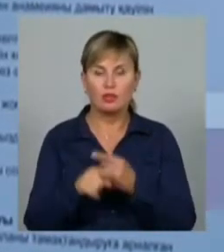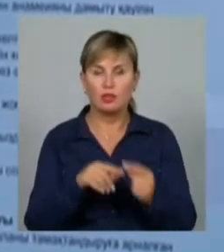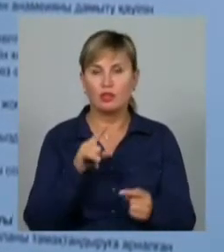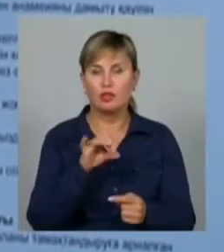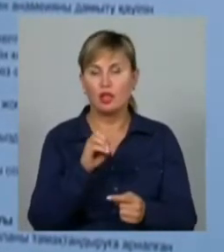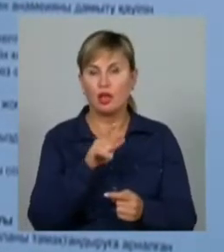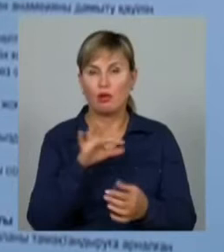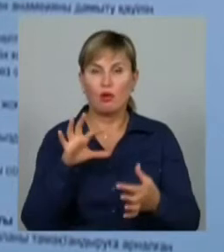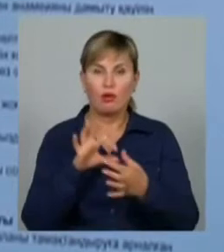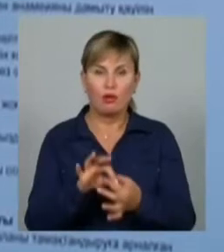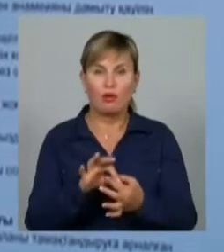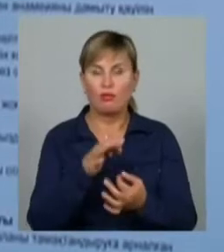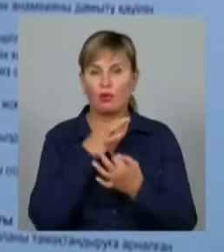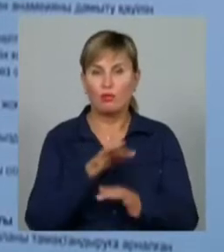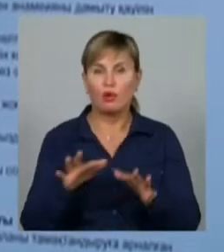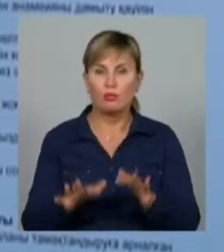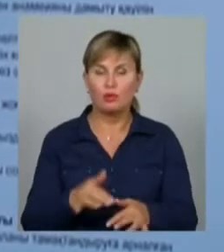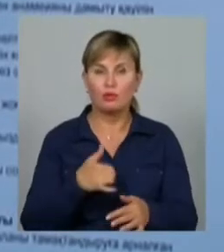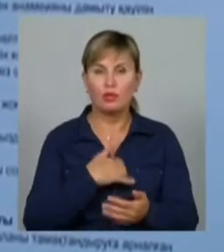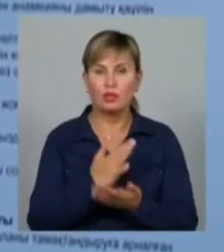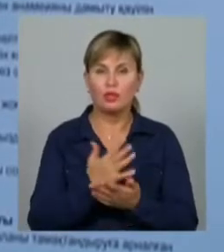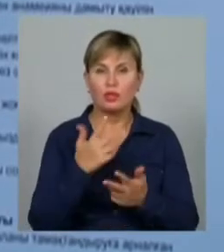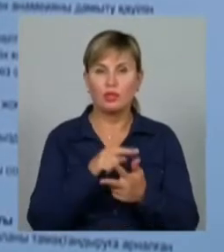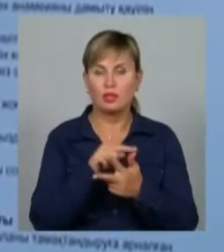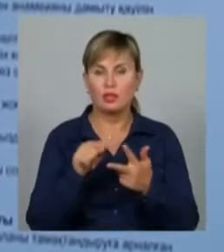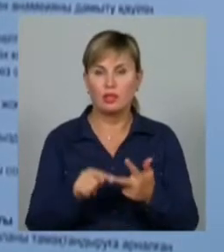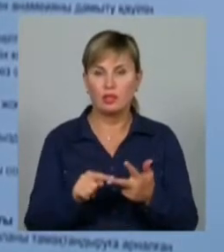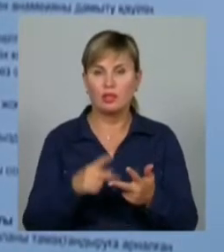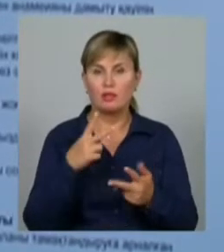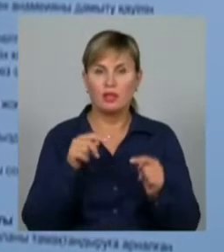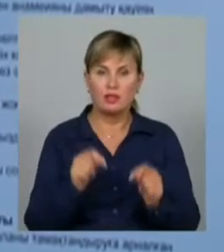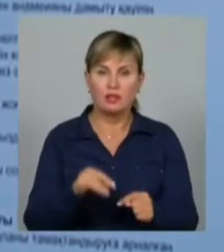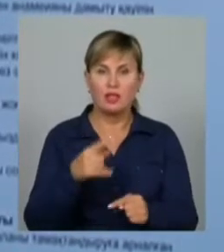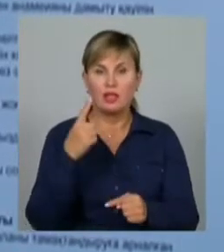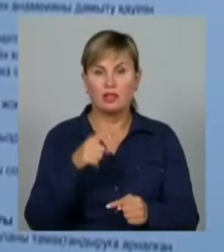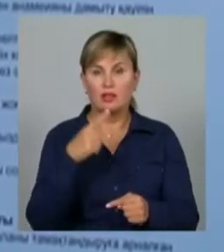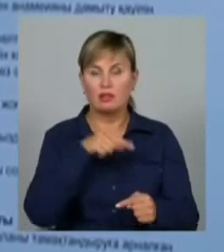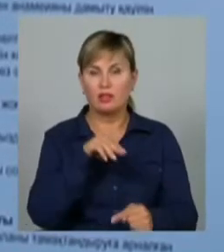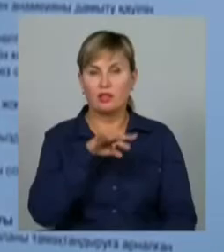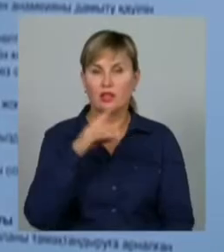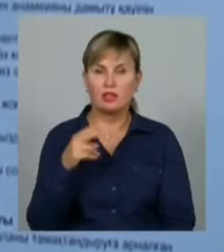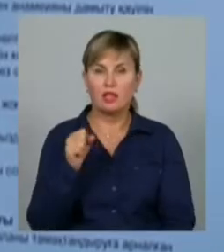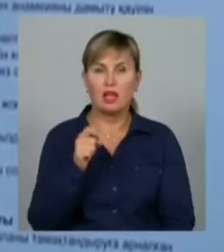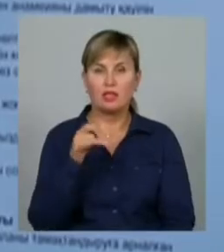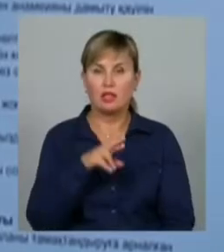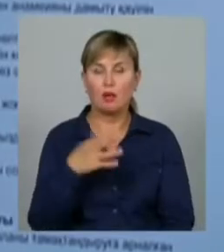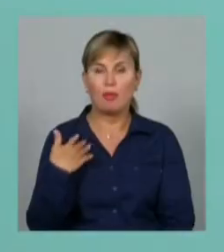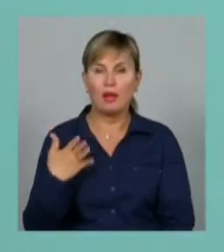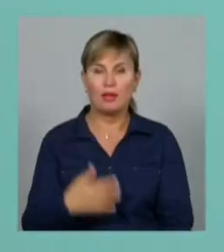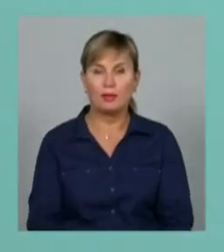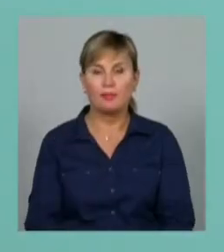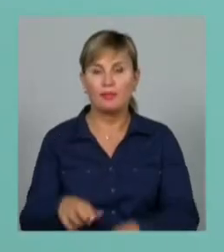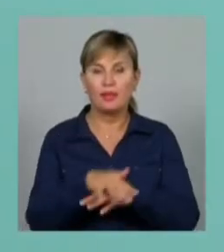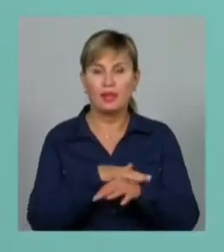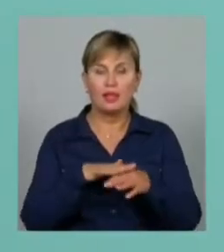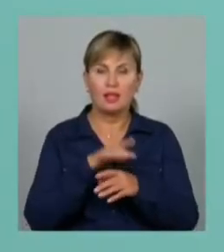место прикрепления не имеет значение у нас есть три пункта вакцинации два здесь и один в торговом центре азия парк в стране по